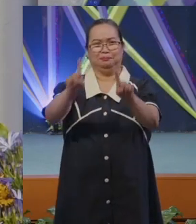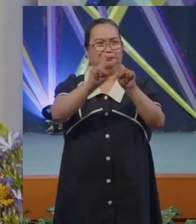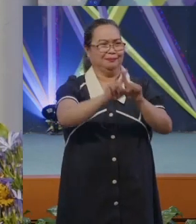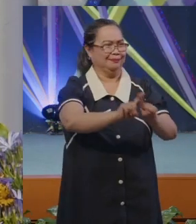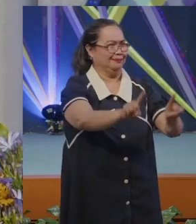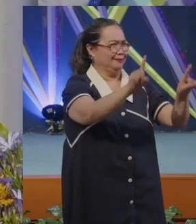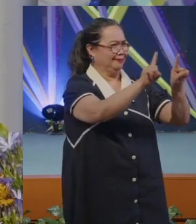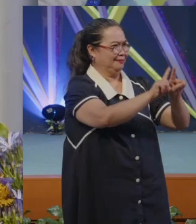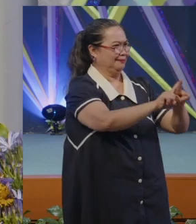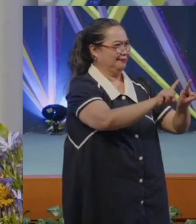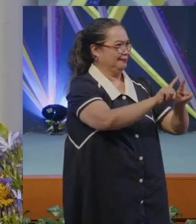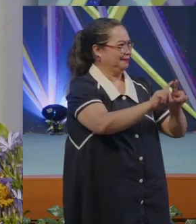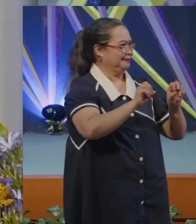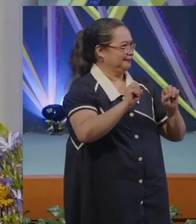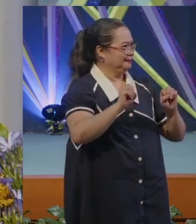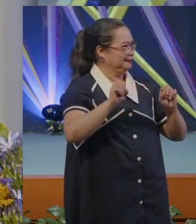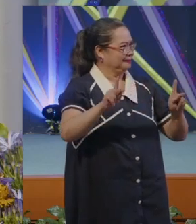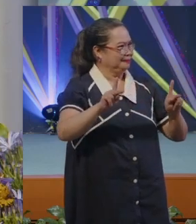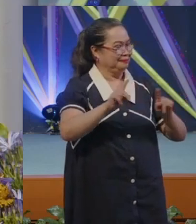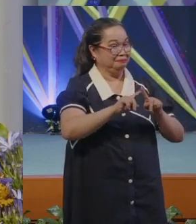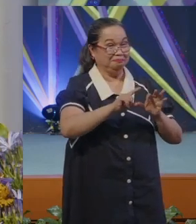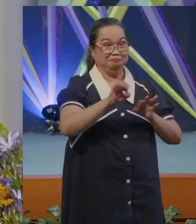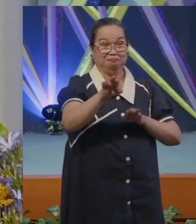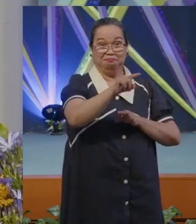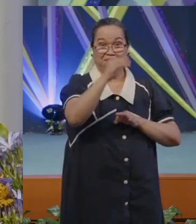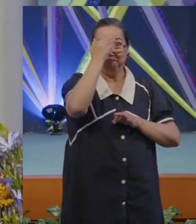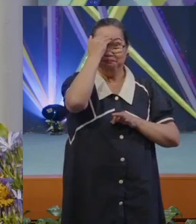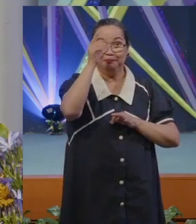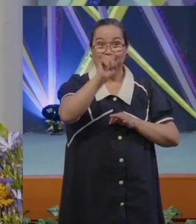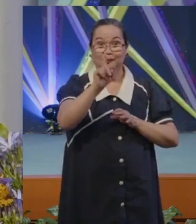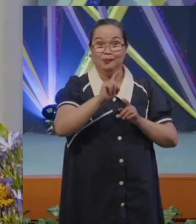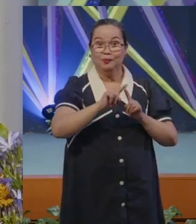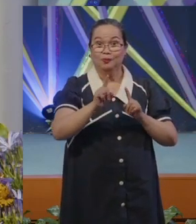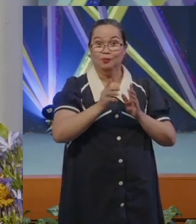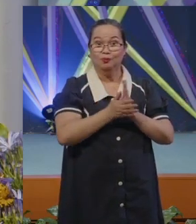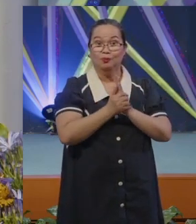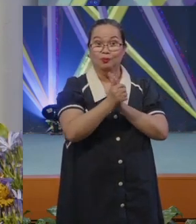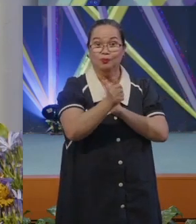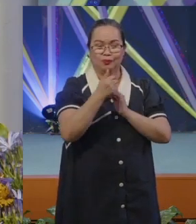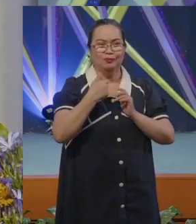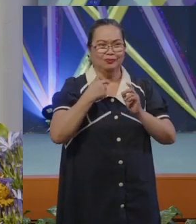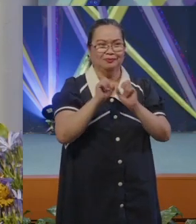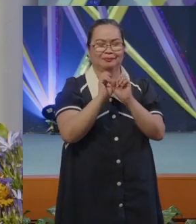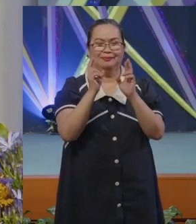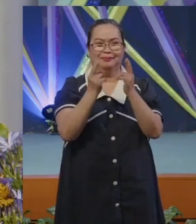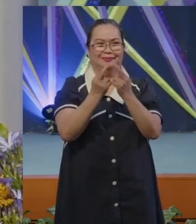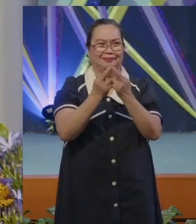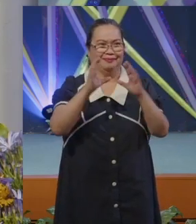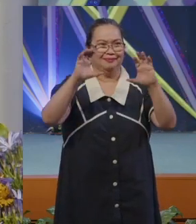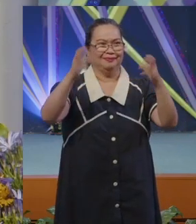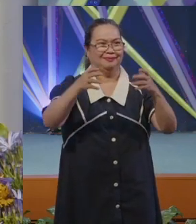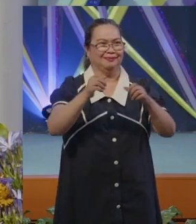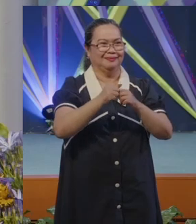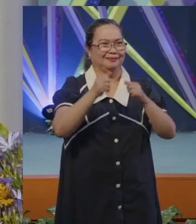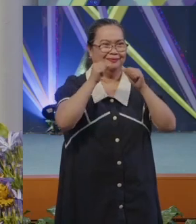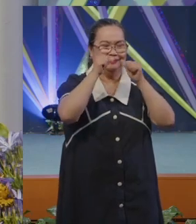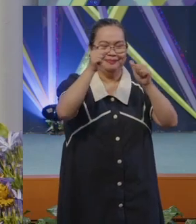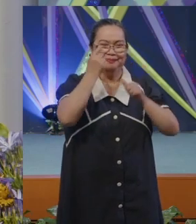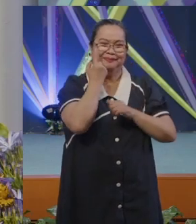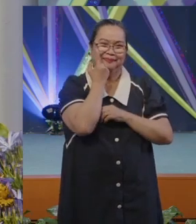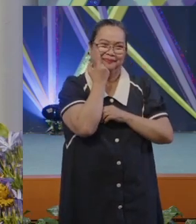mga opportunities. Ngayon, kung hindi nyo alam kung ano ang gift ninyo, meron tayong spiritual gifts class, in-announce